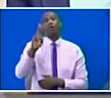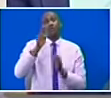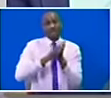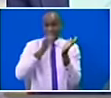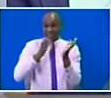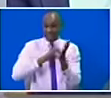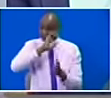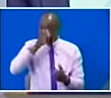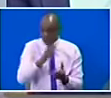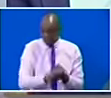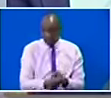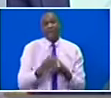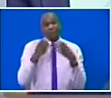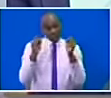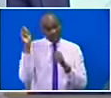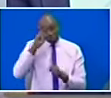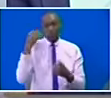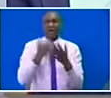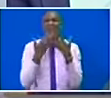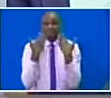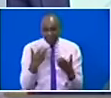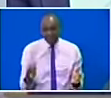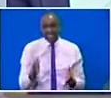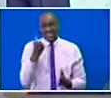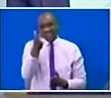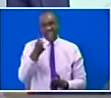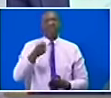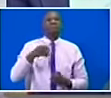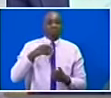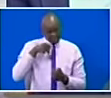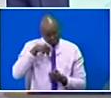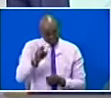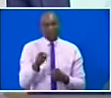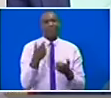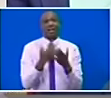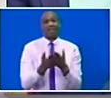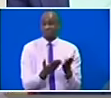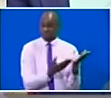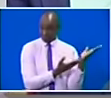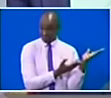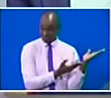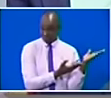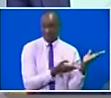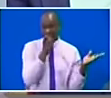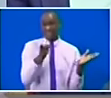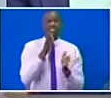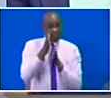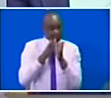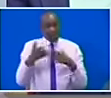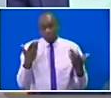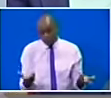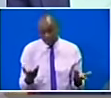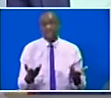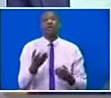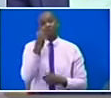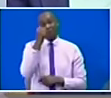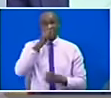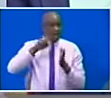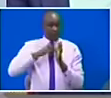Machakos, ambapo Rais Uhuru Kenyatta tayari amewasili katika kituo hicho. Ni safari ambayo inastahili kuchukua saa